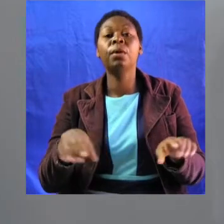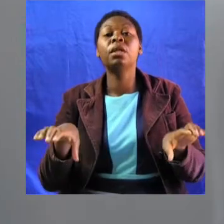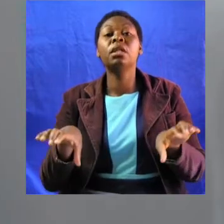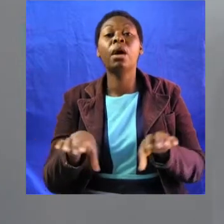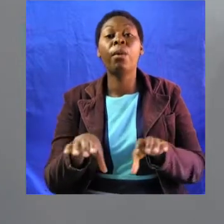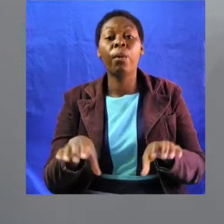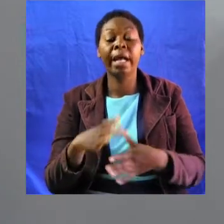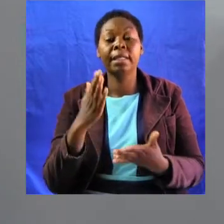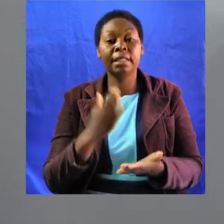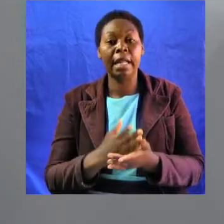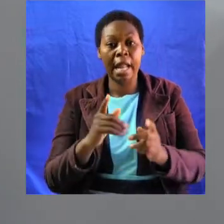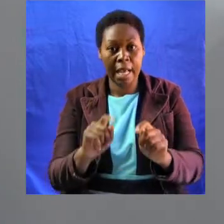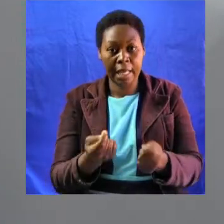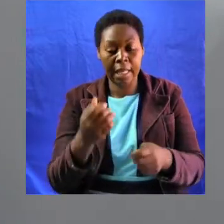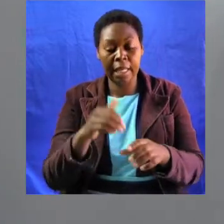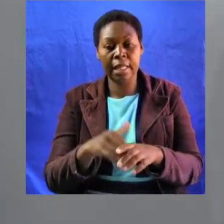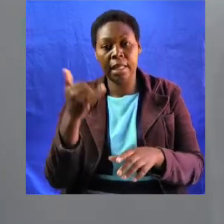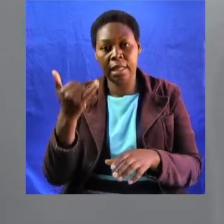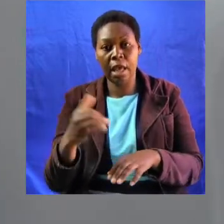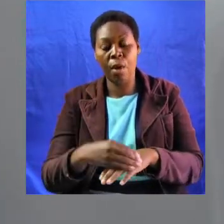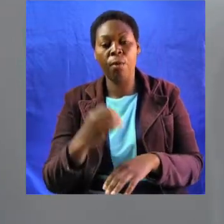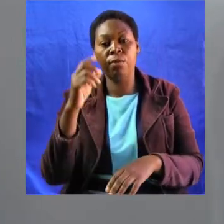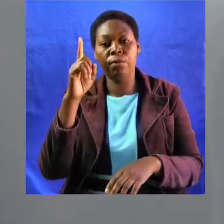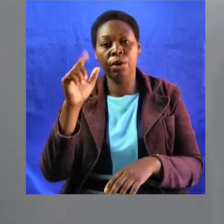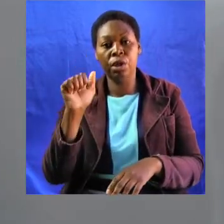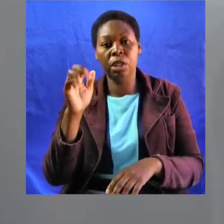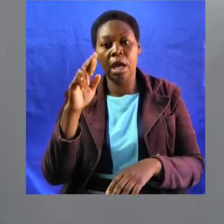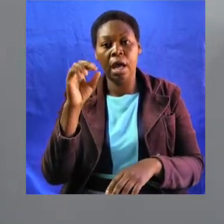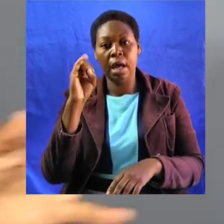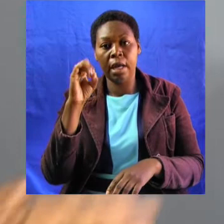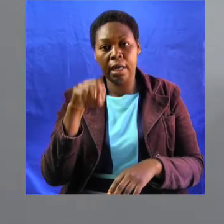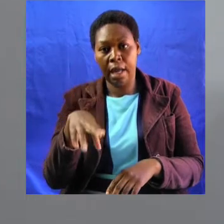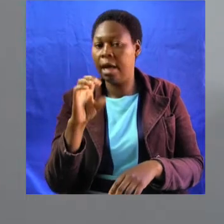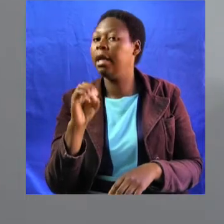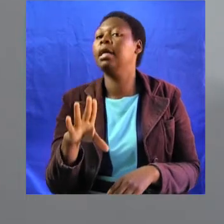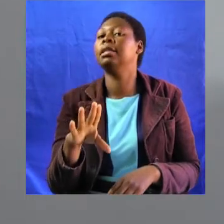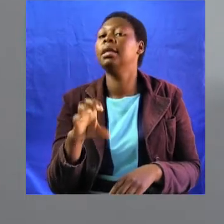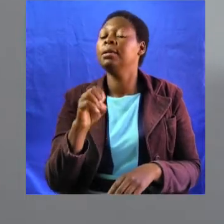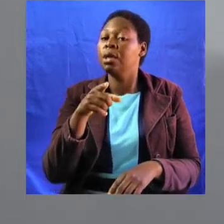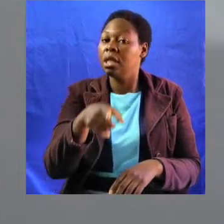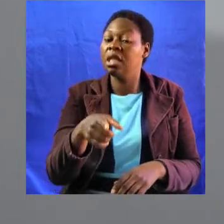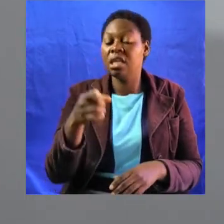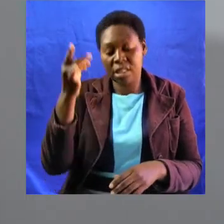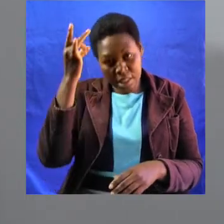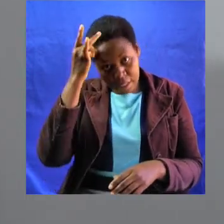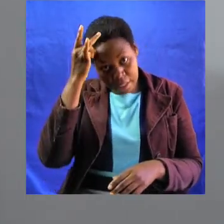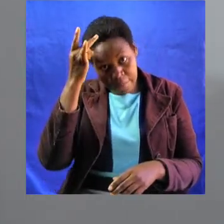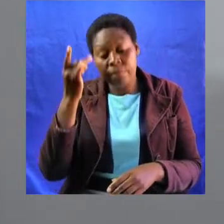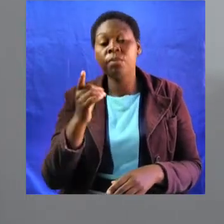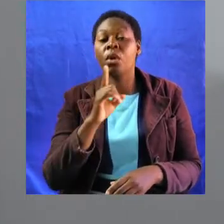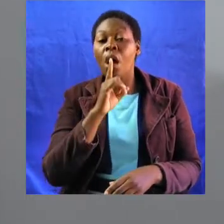kwaHashverosh akabva apa oda yekuti vamise ibasa. Vakabva vatomiswa. Hanzi basa reimba